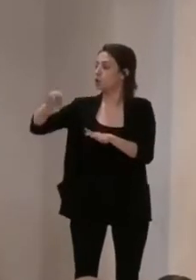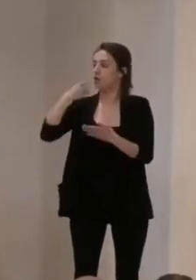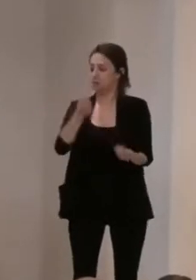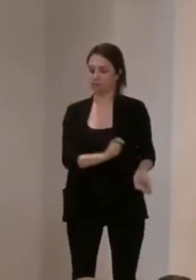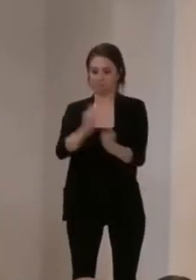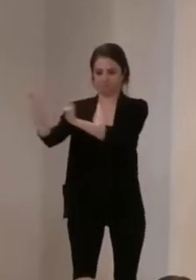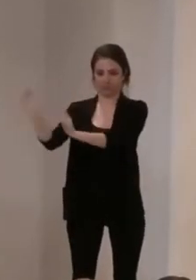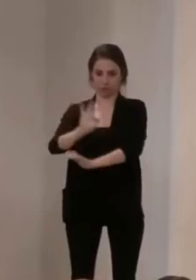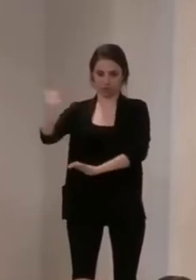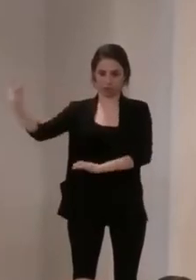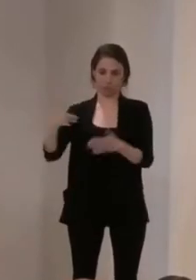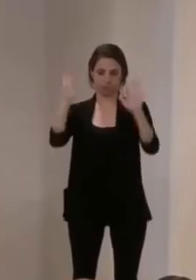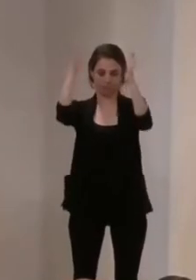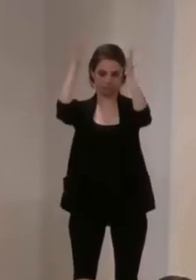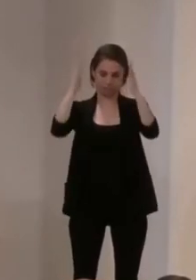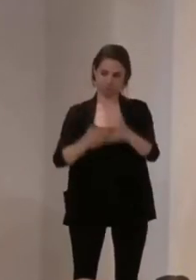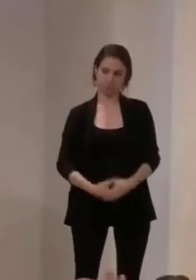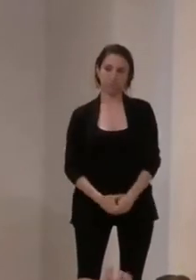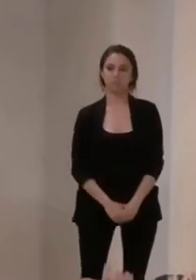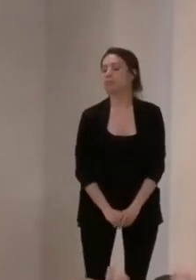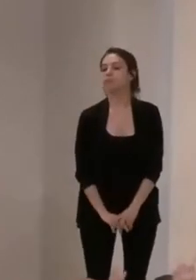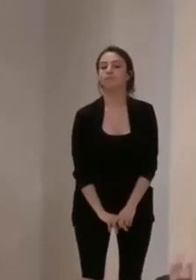l'acte és tot teu.